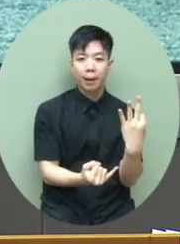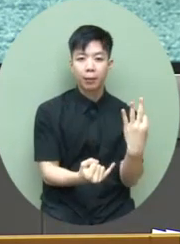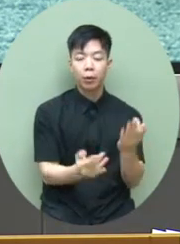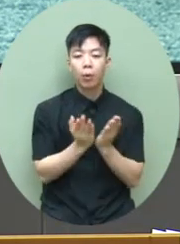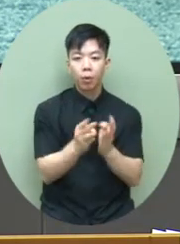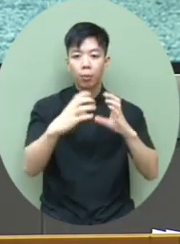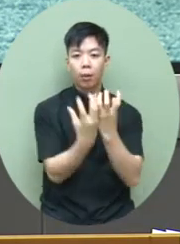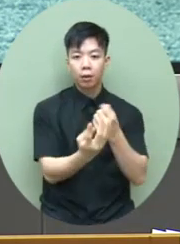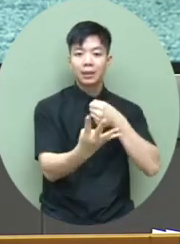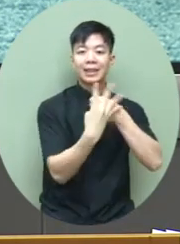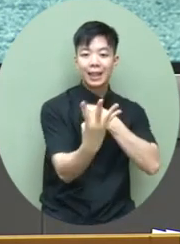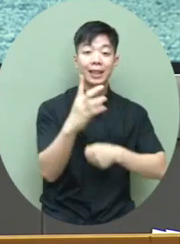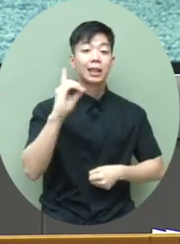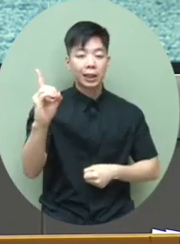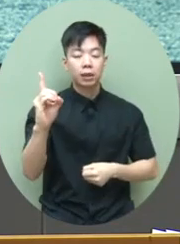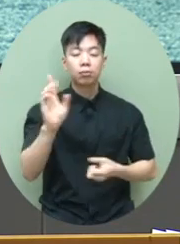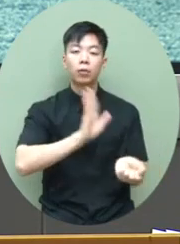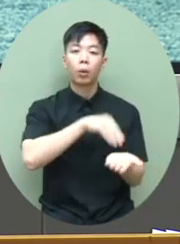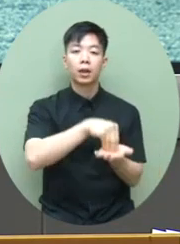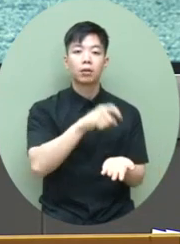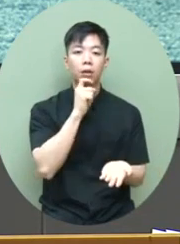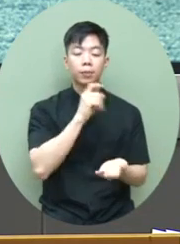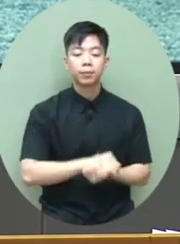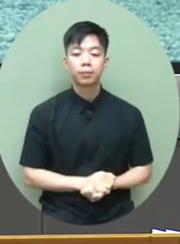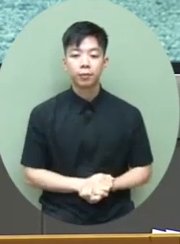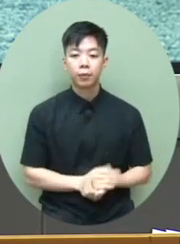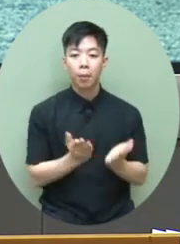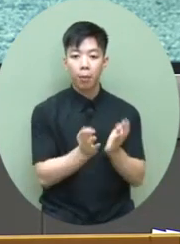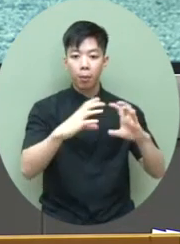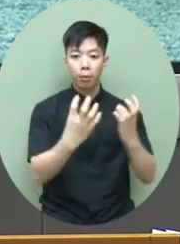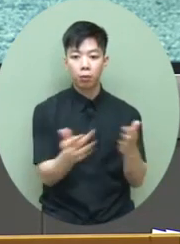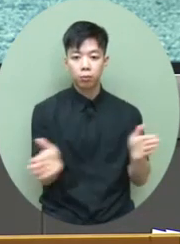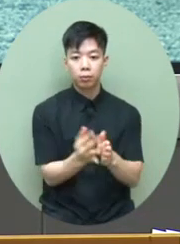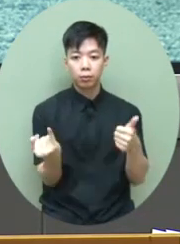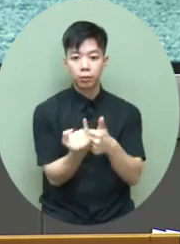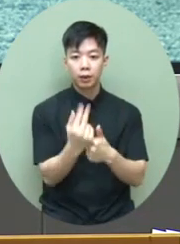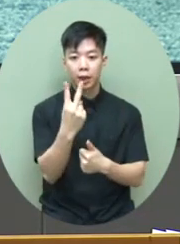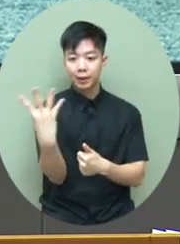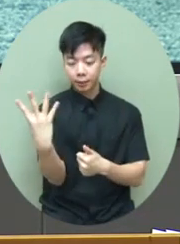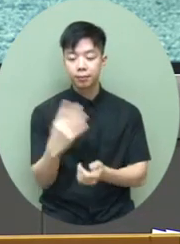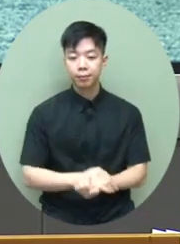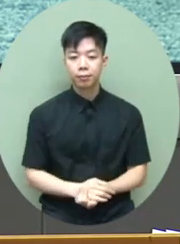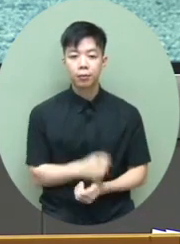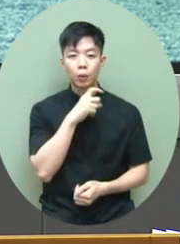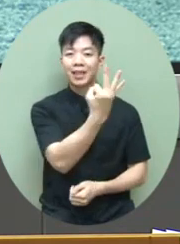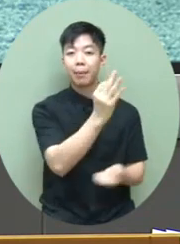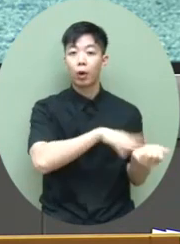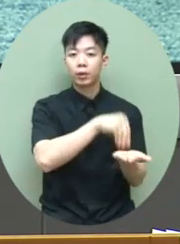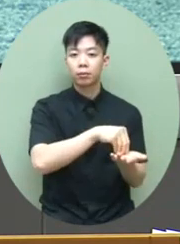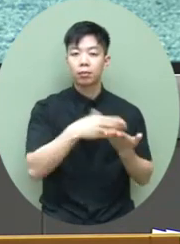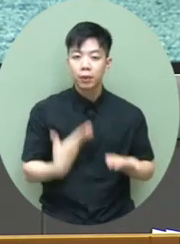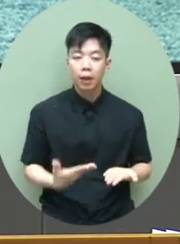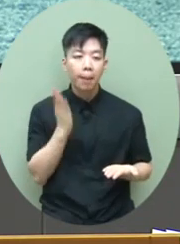啦。是個案，咁我哋呢個4D班咧，總共有24個學生，咁呢間學校咧就需要暫時停